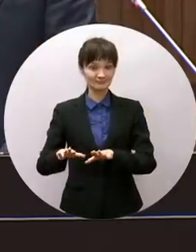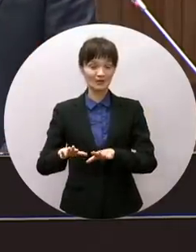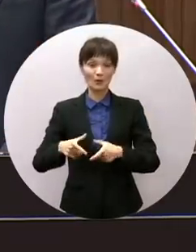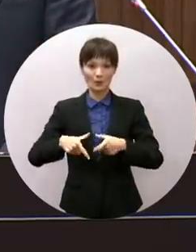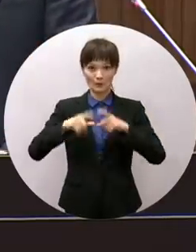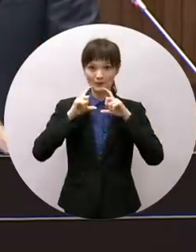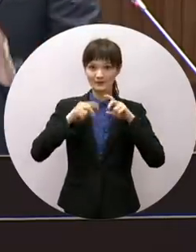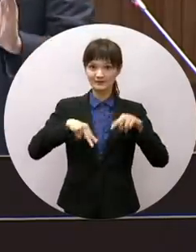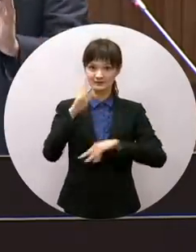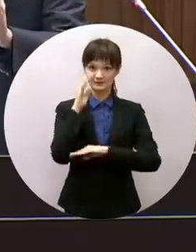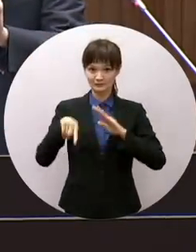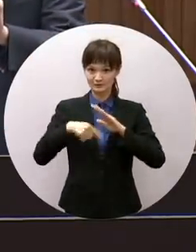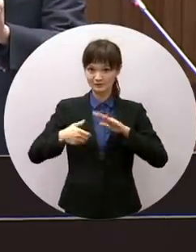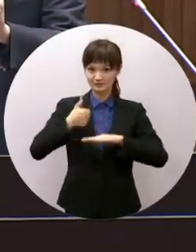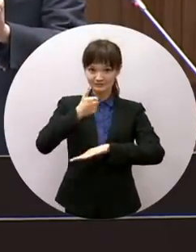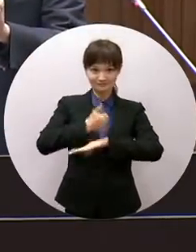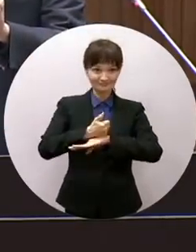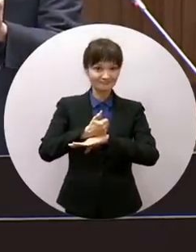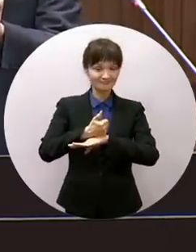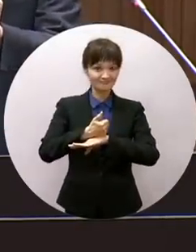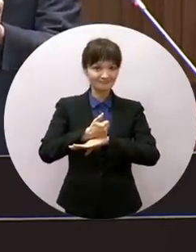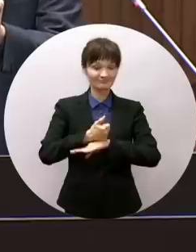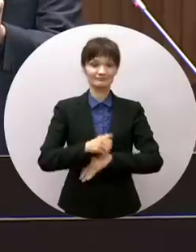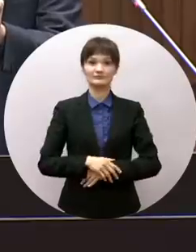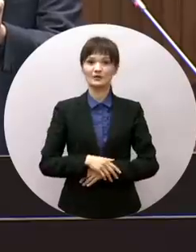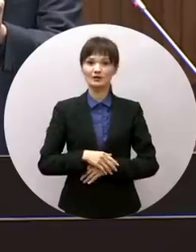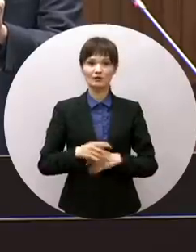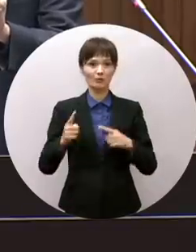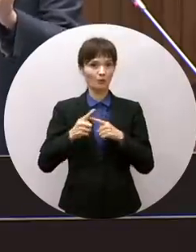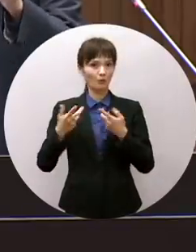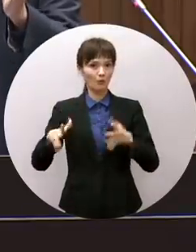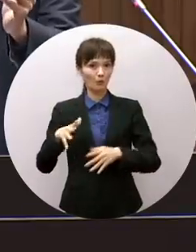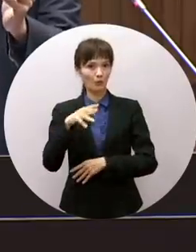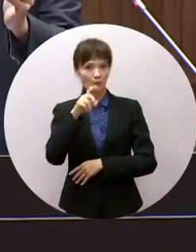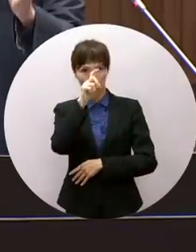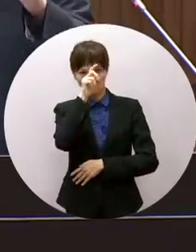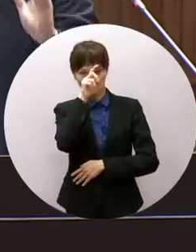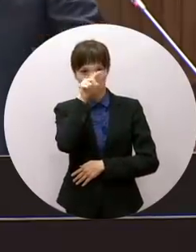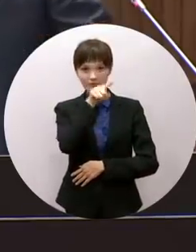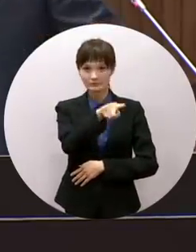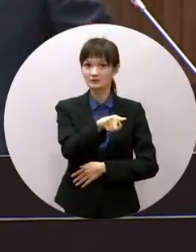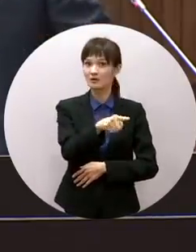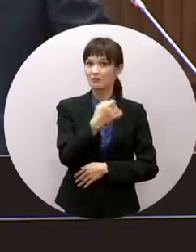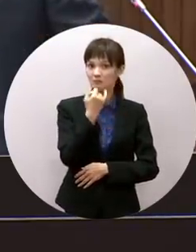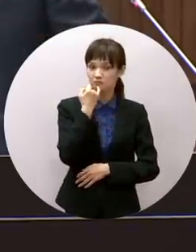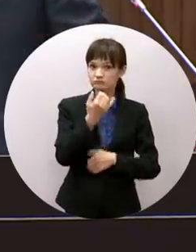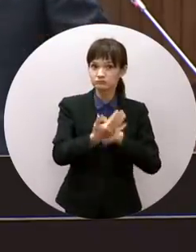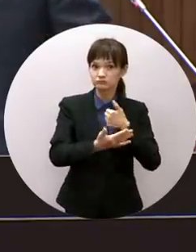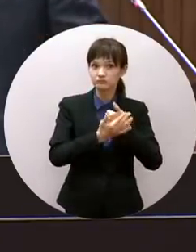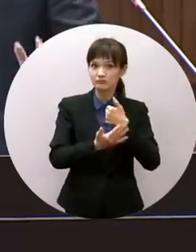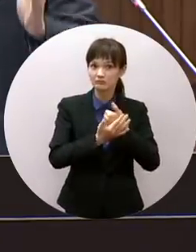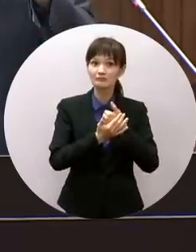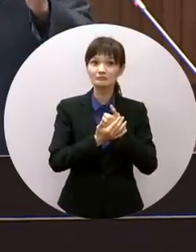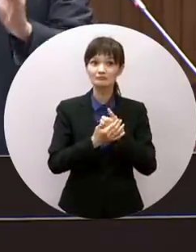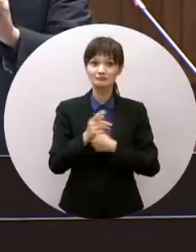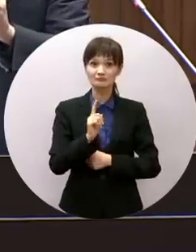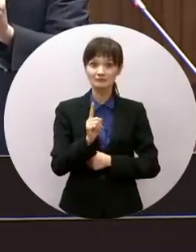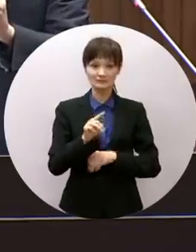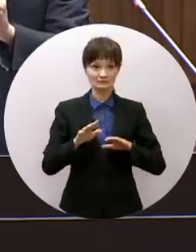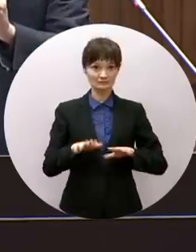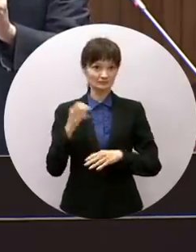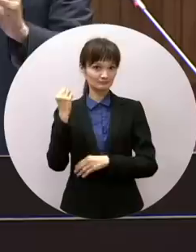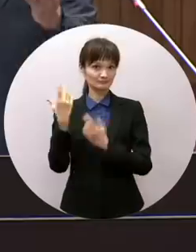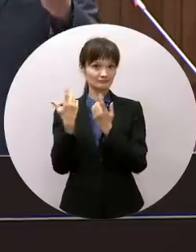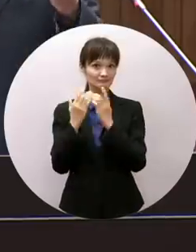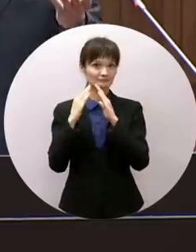行政院长啊，刚好很多人期盼啊，希望院长可以解决一些啊，我们现在新北市